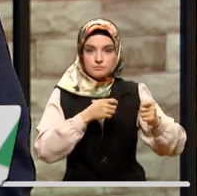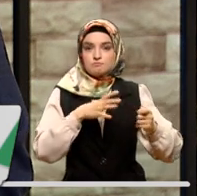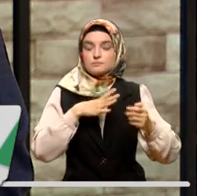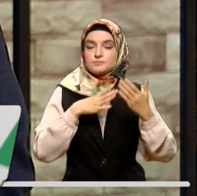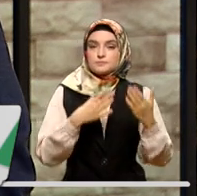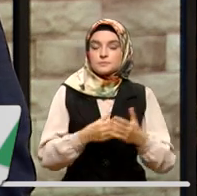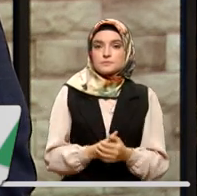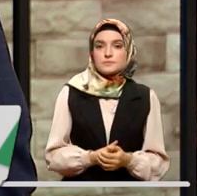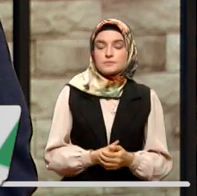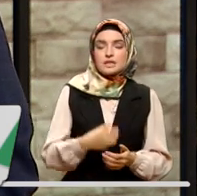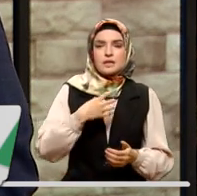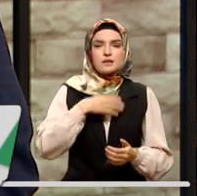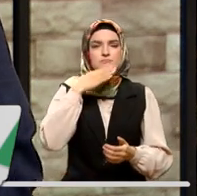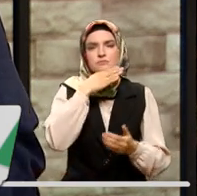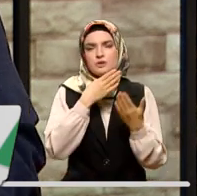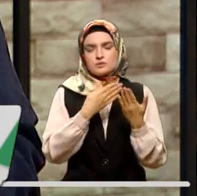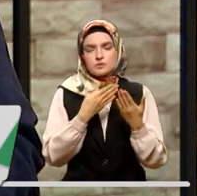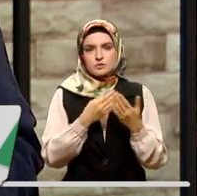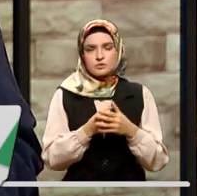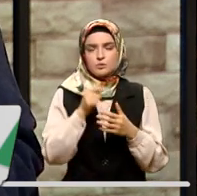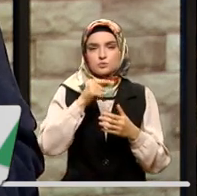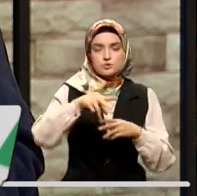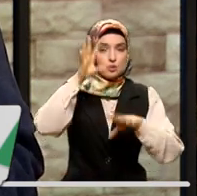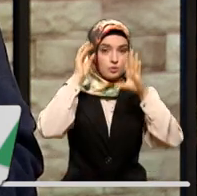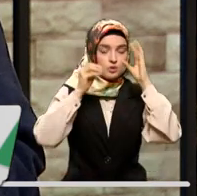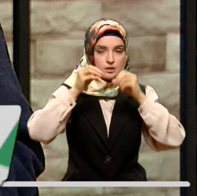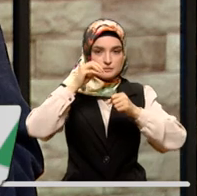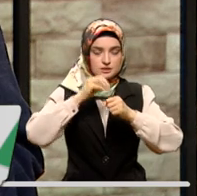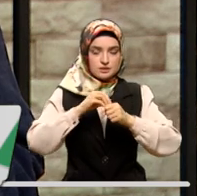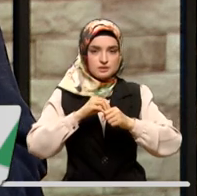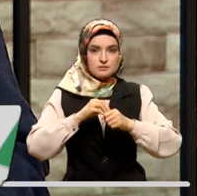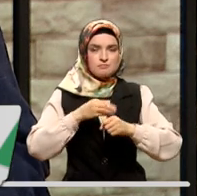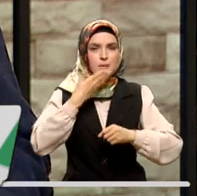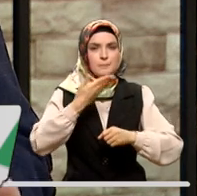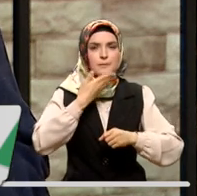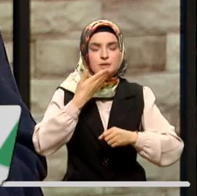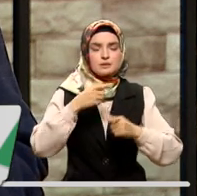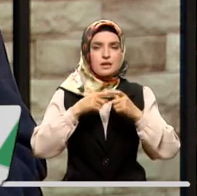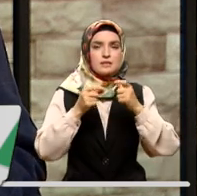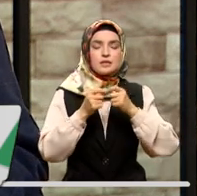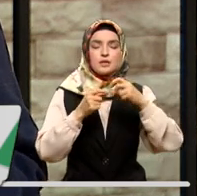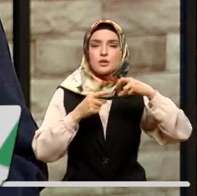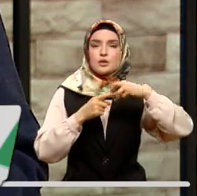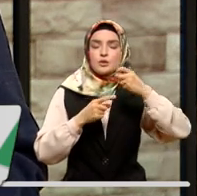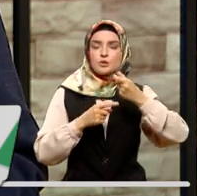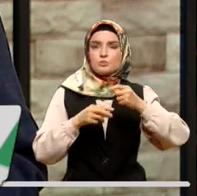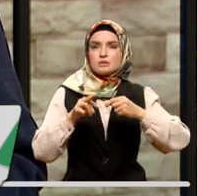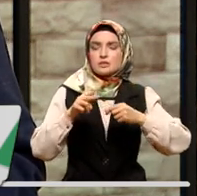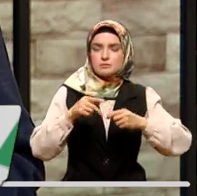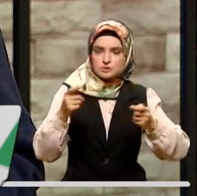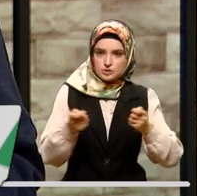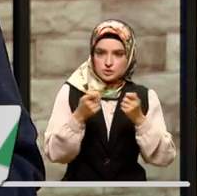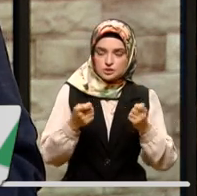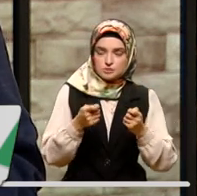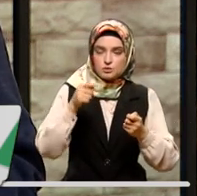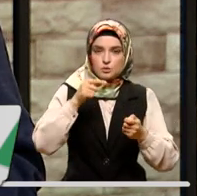kendi yerel imkanlarına göre de. Mesela bunları öğrenebilmek için mesela işte ebru, tesip gibi çalışmaları il